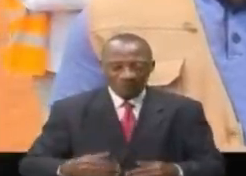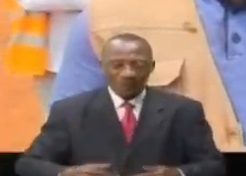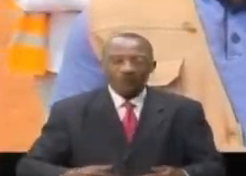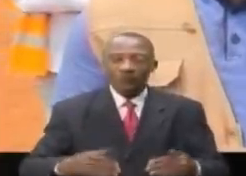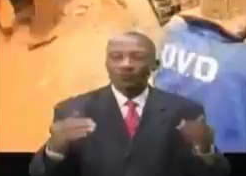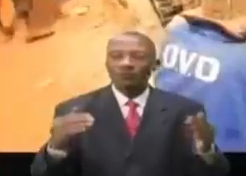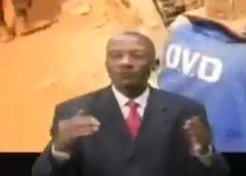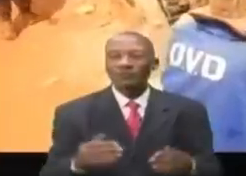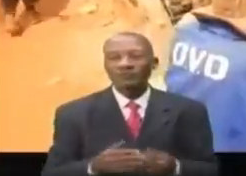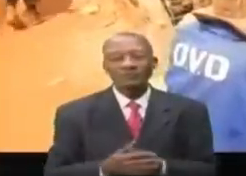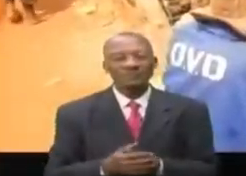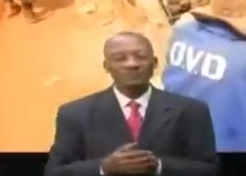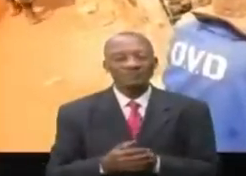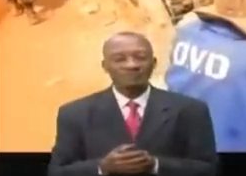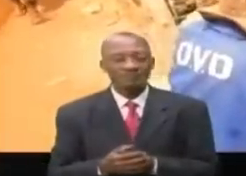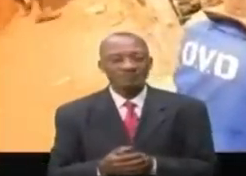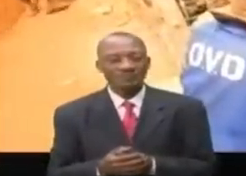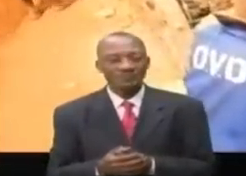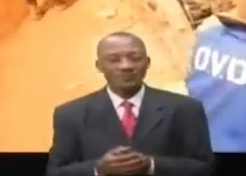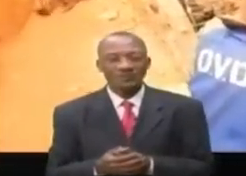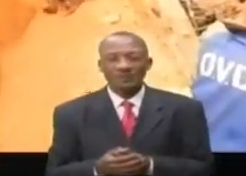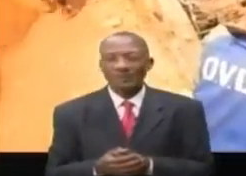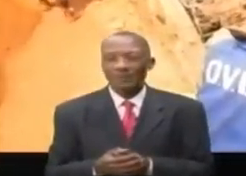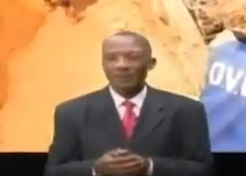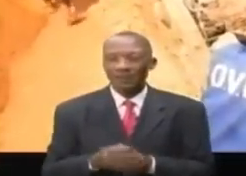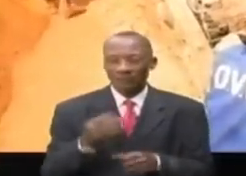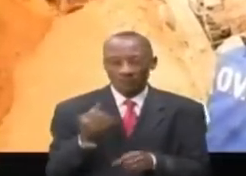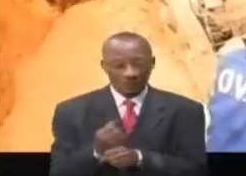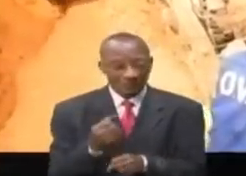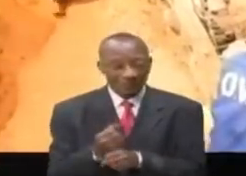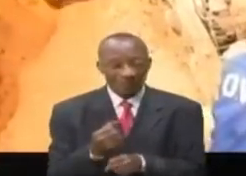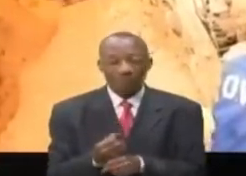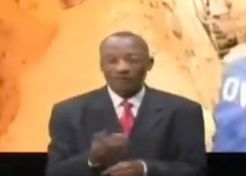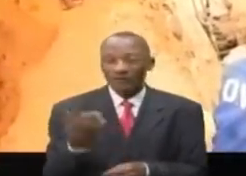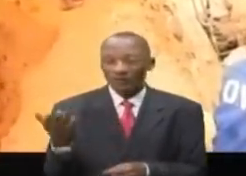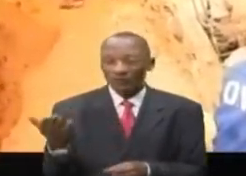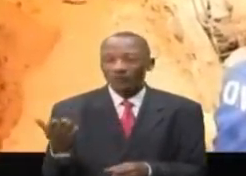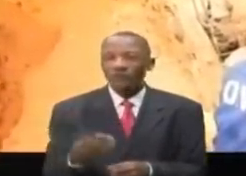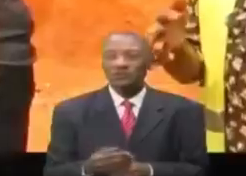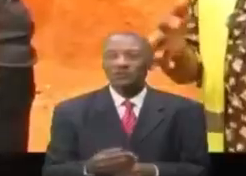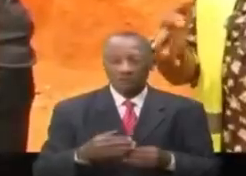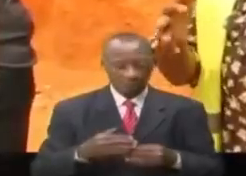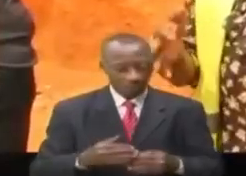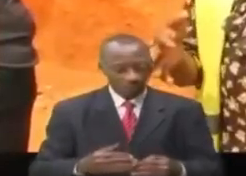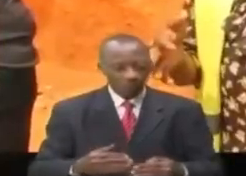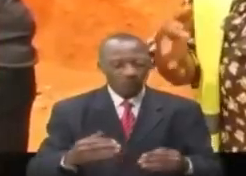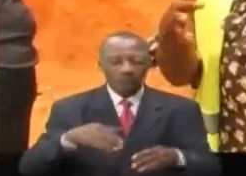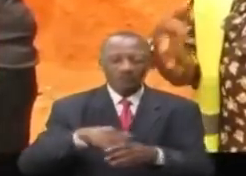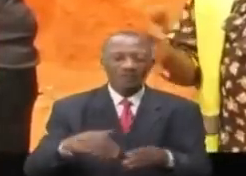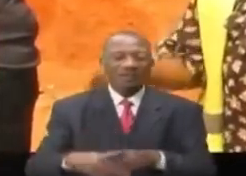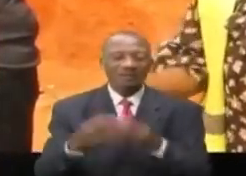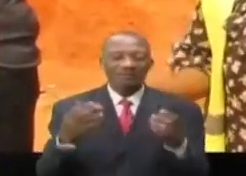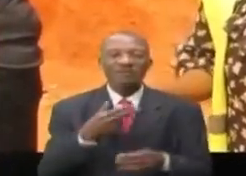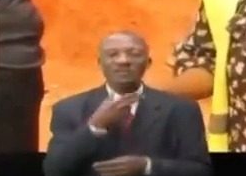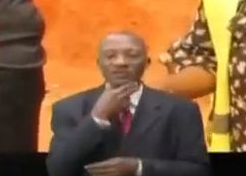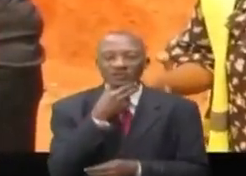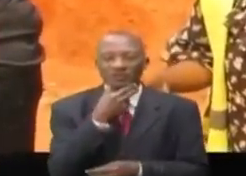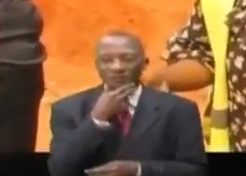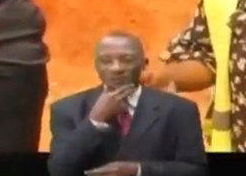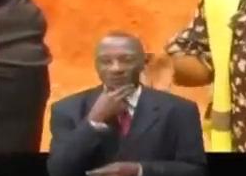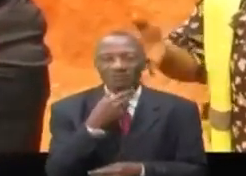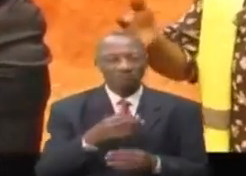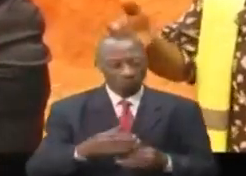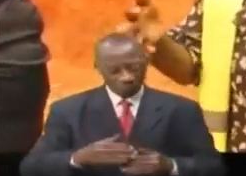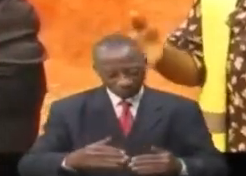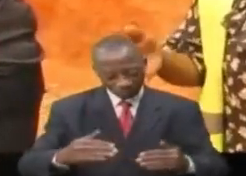se mettre là-dessus. Les travaux de lutte anti-érosive qui se déroulent dans la ville de Tchikapa ne pas seulement l'apanage des